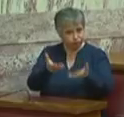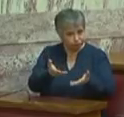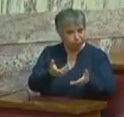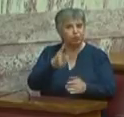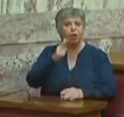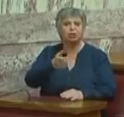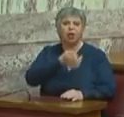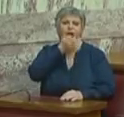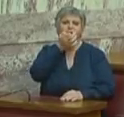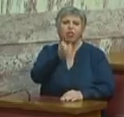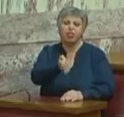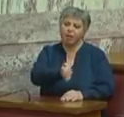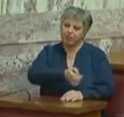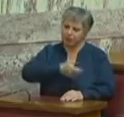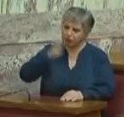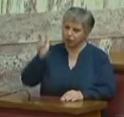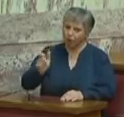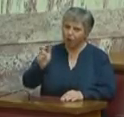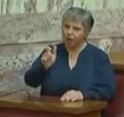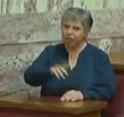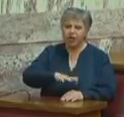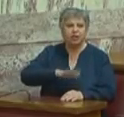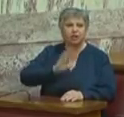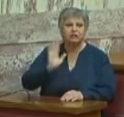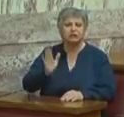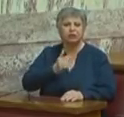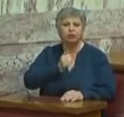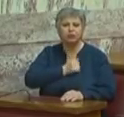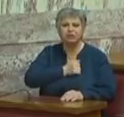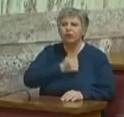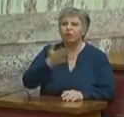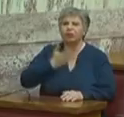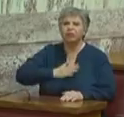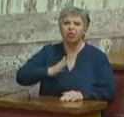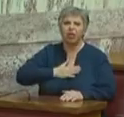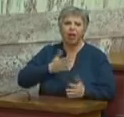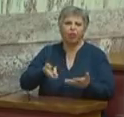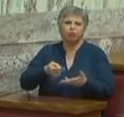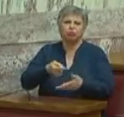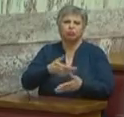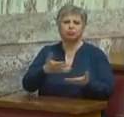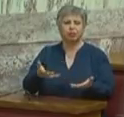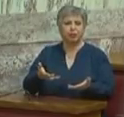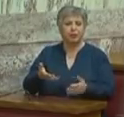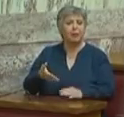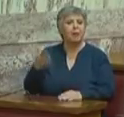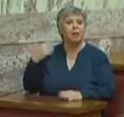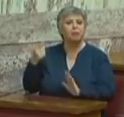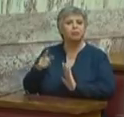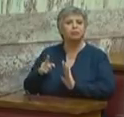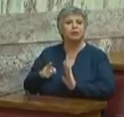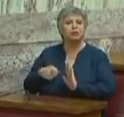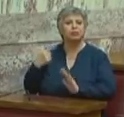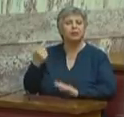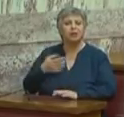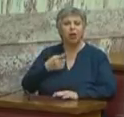τους. Και όπως είπα και την προηγούμενη φορά, εύχομαι για όλους